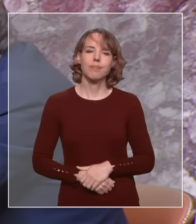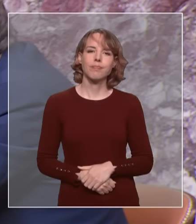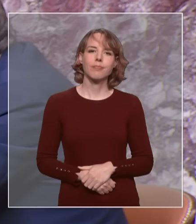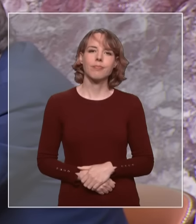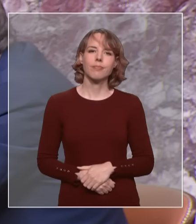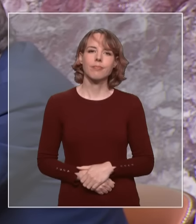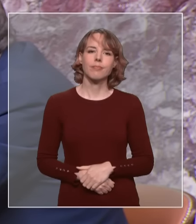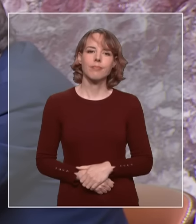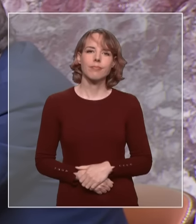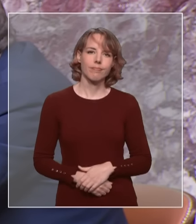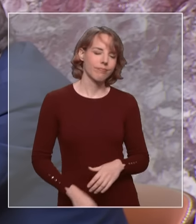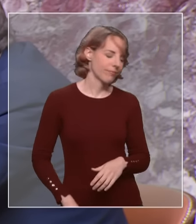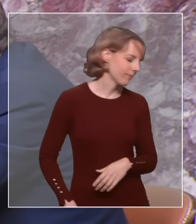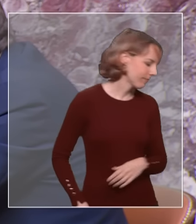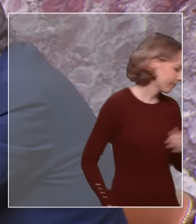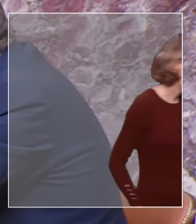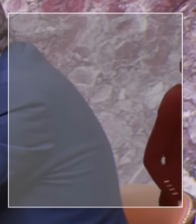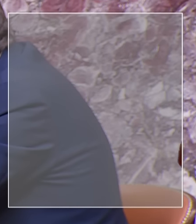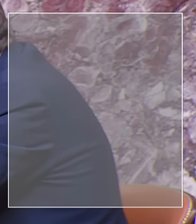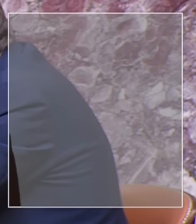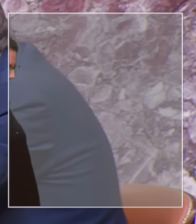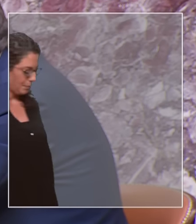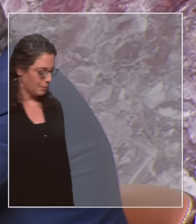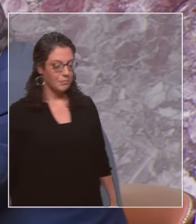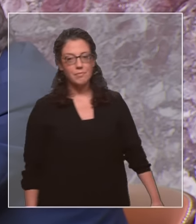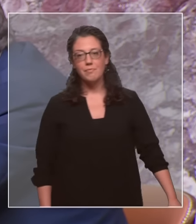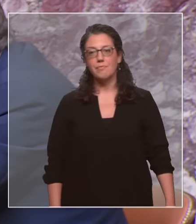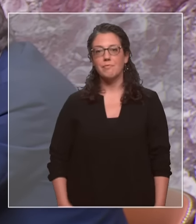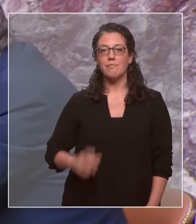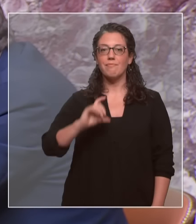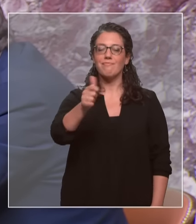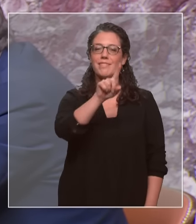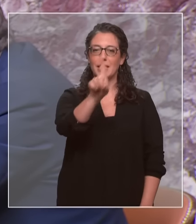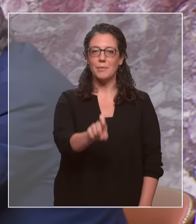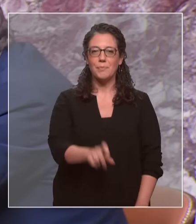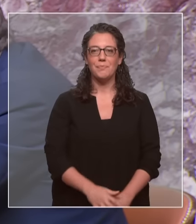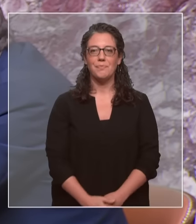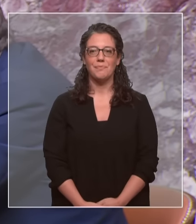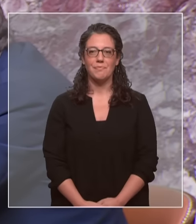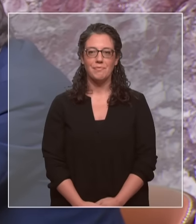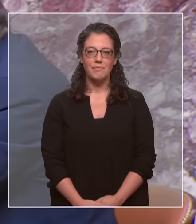ministre. La parole est à monsieur Vincent Thiébaut pour le groupe Horizon.